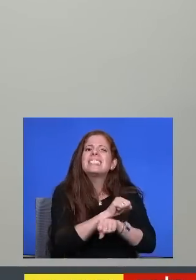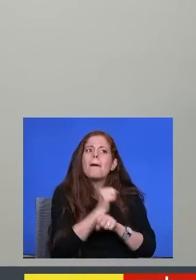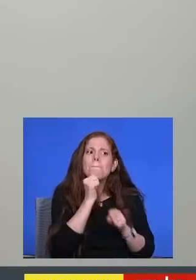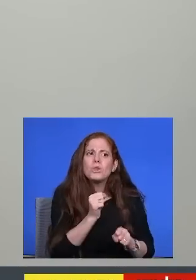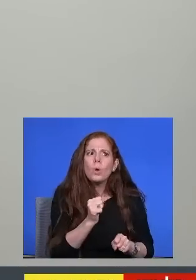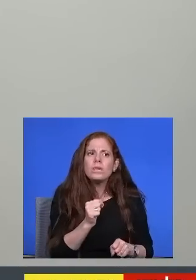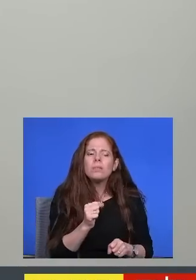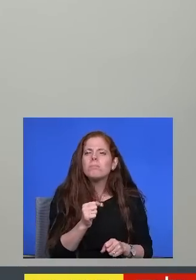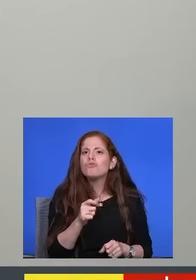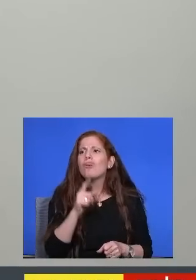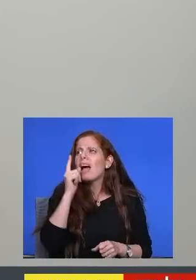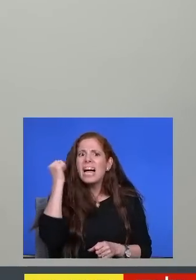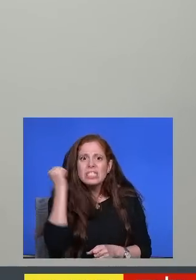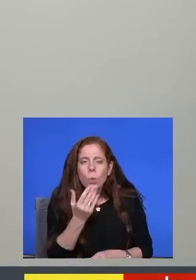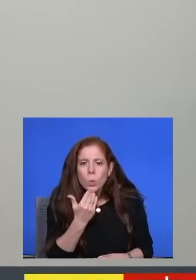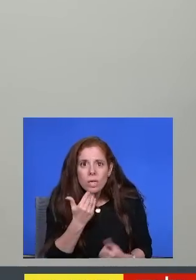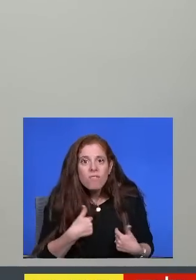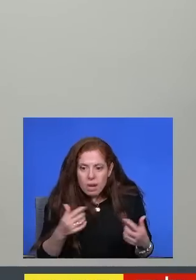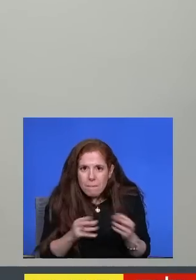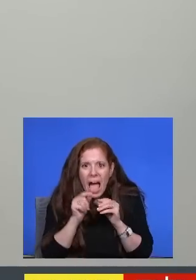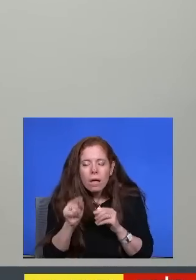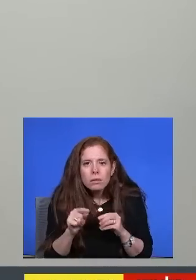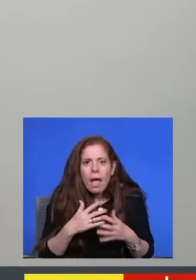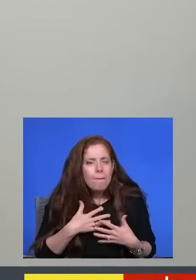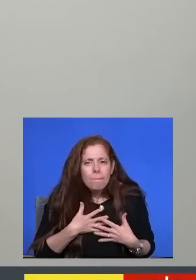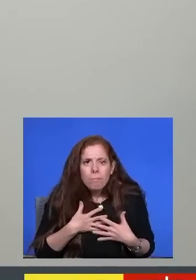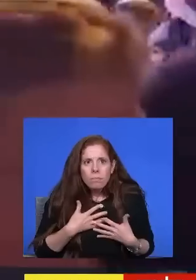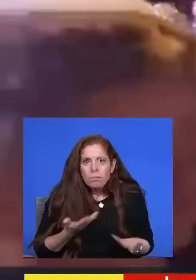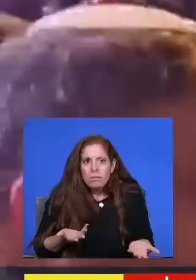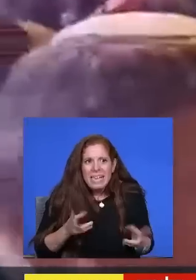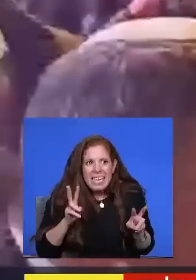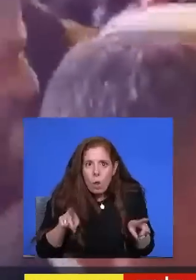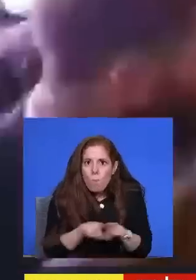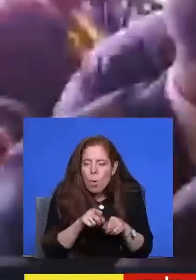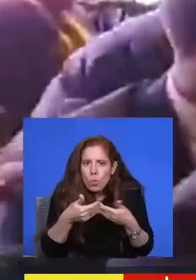רצו יהודים, ואני ישבתי איתם כאילו באותו טאפ.